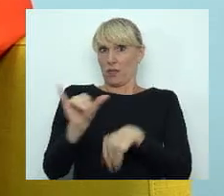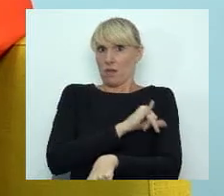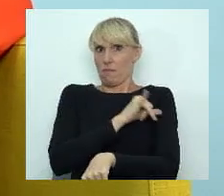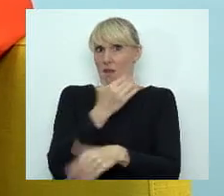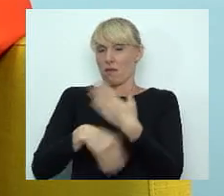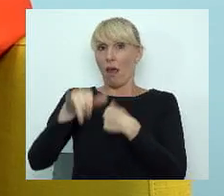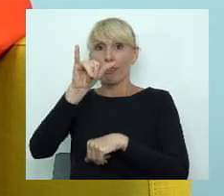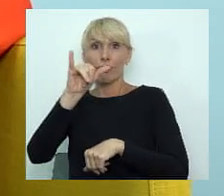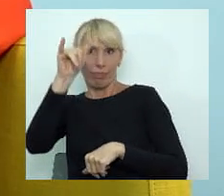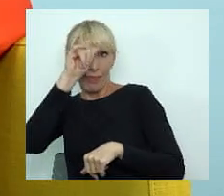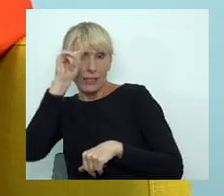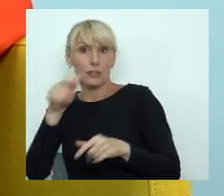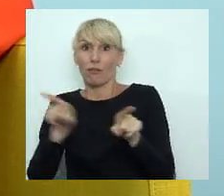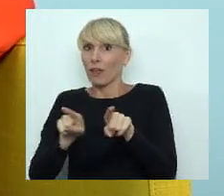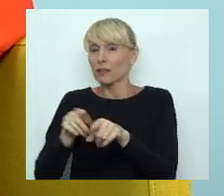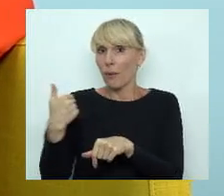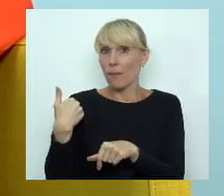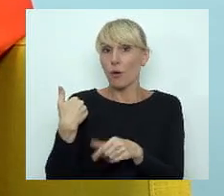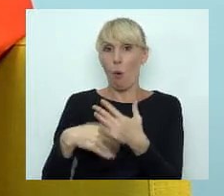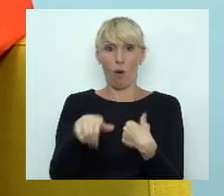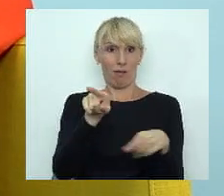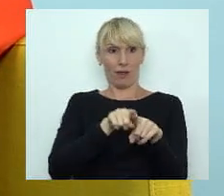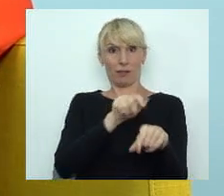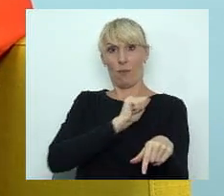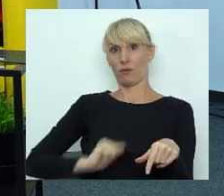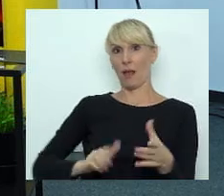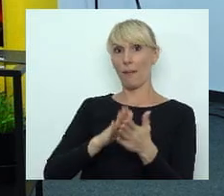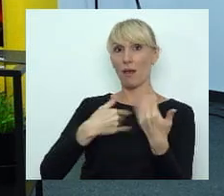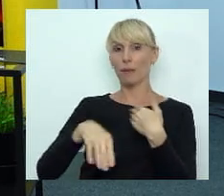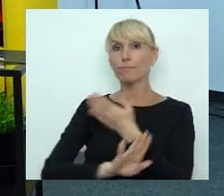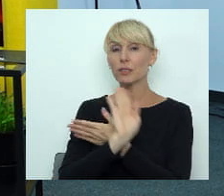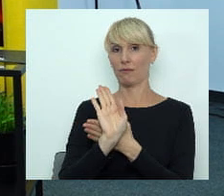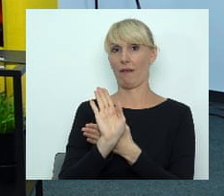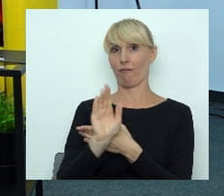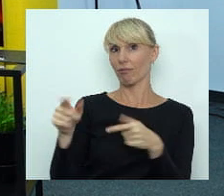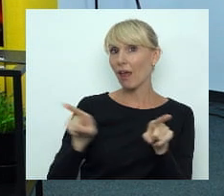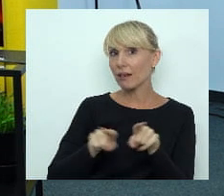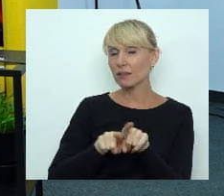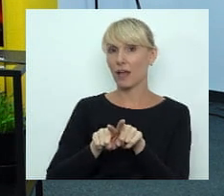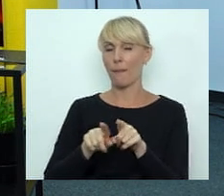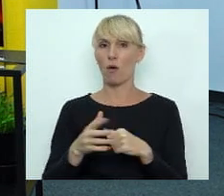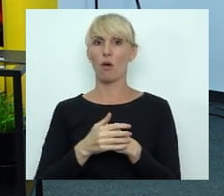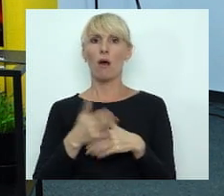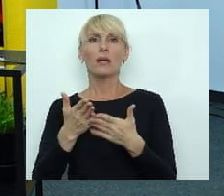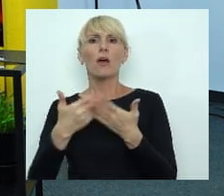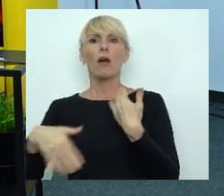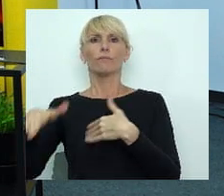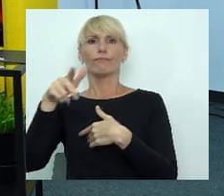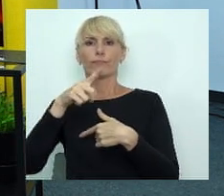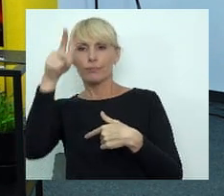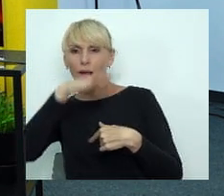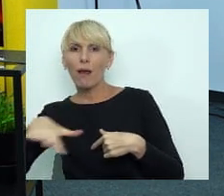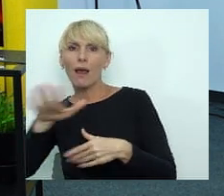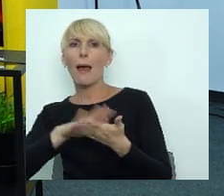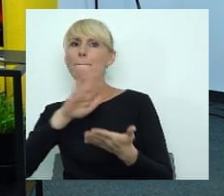nazwiska. Mhm. To są moje dane osobowe. Sam pan też się przedstawił, to też są pana dane osobowe. No właśnie, nie da się w społeczeństwie funkcjonować